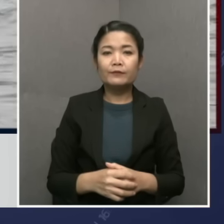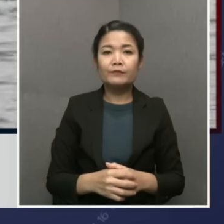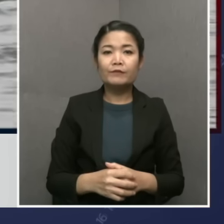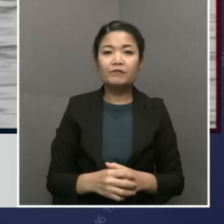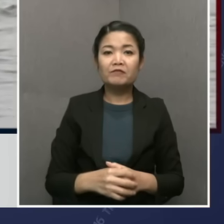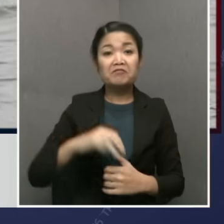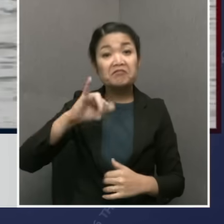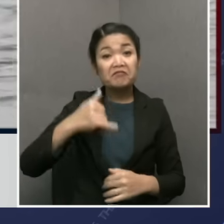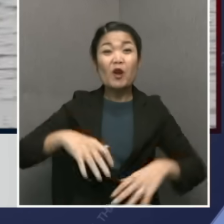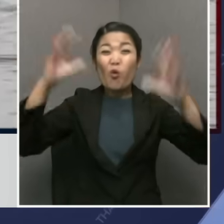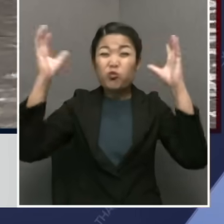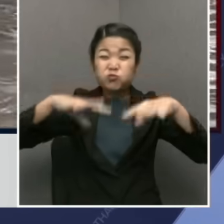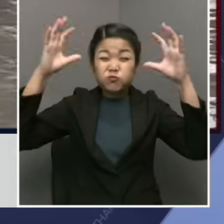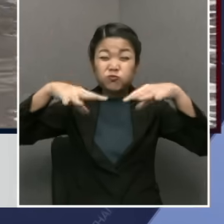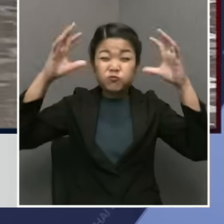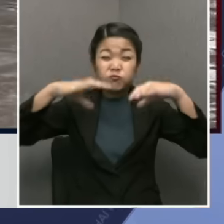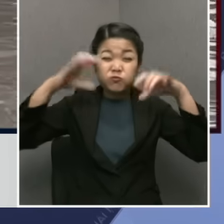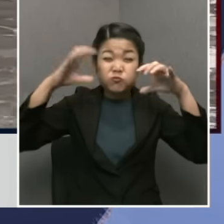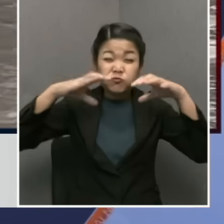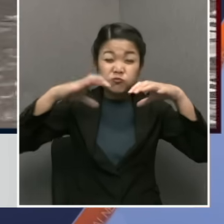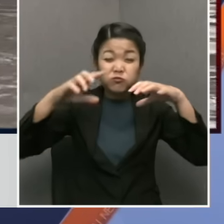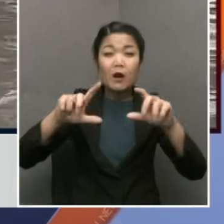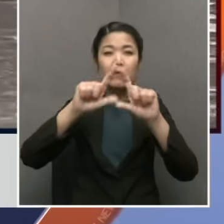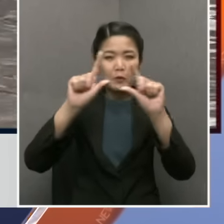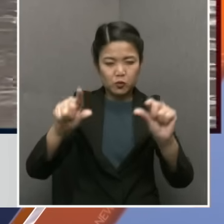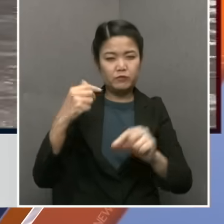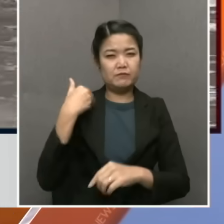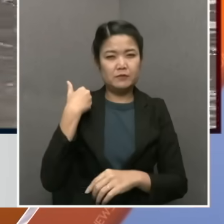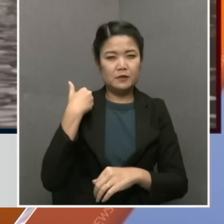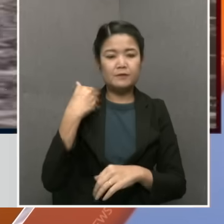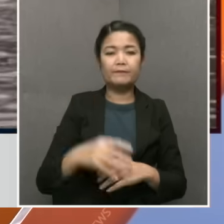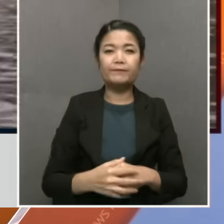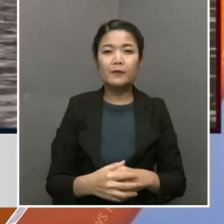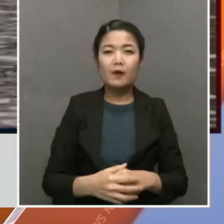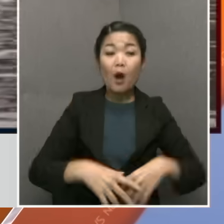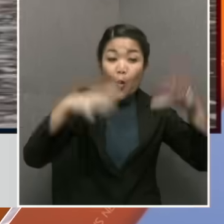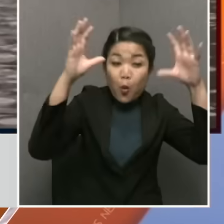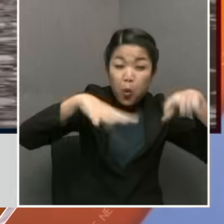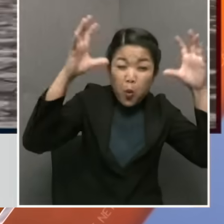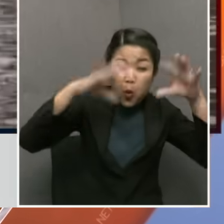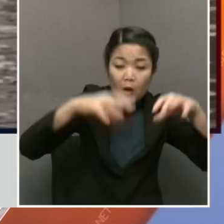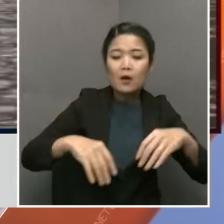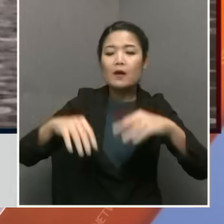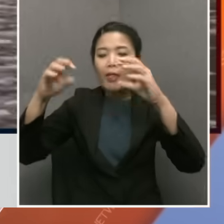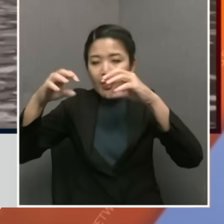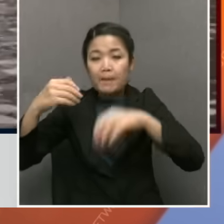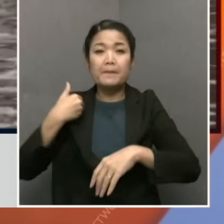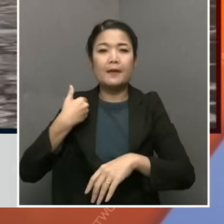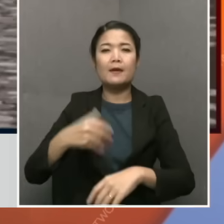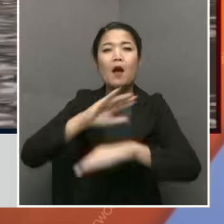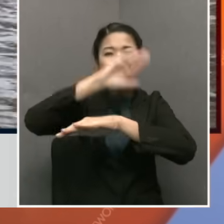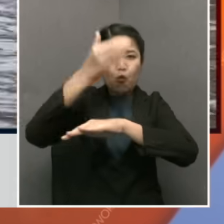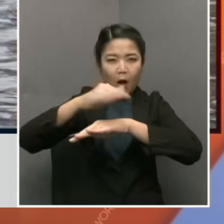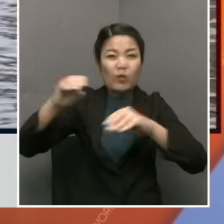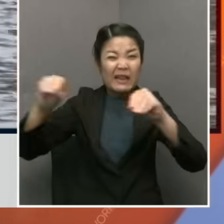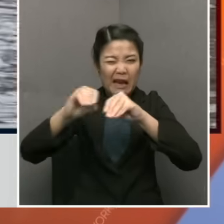ฝนฝนตกเฉพาะบางพื้นที่นี่นะฮะเางพื้นที่ก็อาจจะตกตกตกแรงเรียกว่าว่าอยู่เชิงเขานี่ก็ยังมีความเสี่ยง